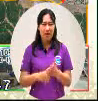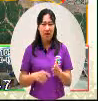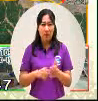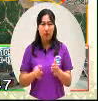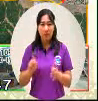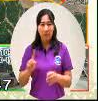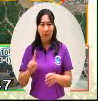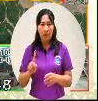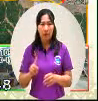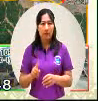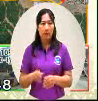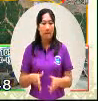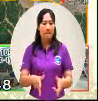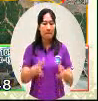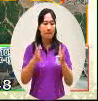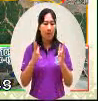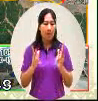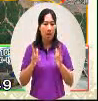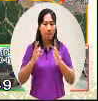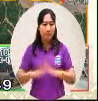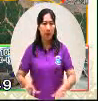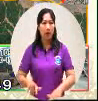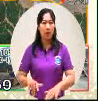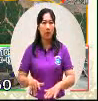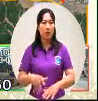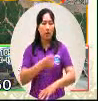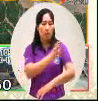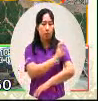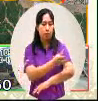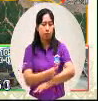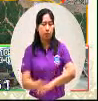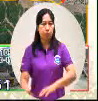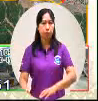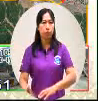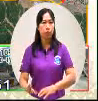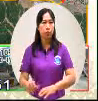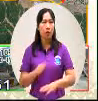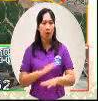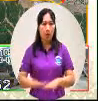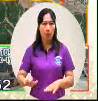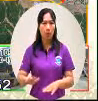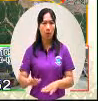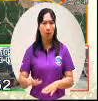桥冲毁所以这个非常